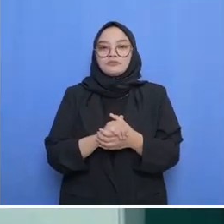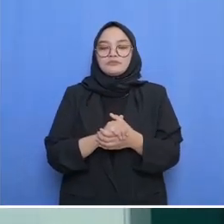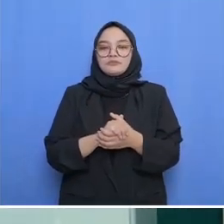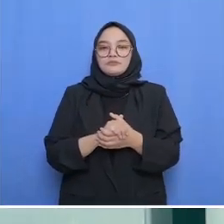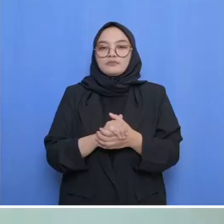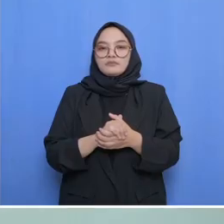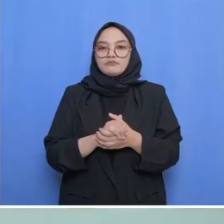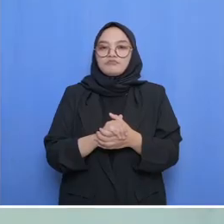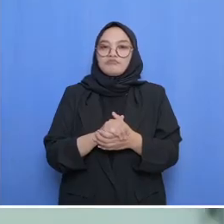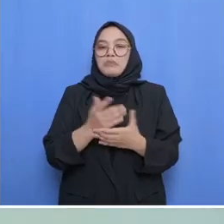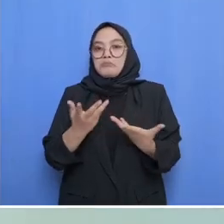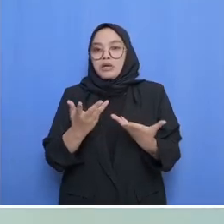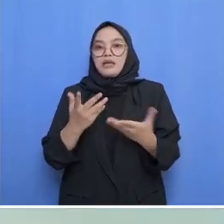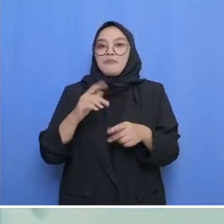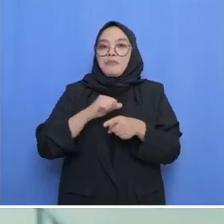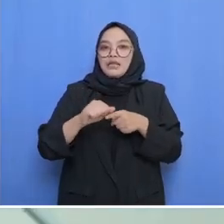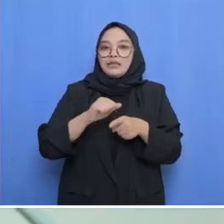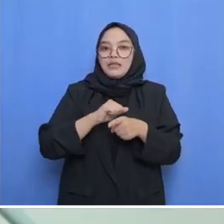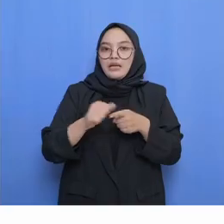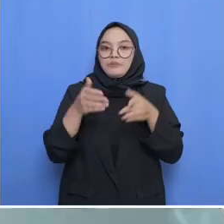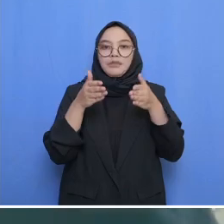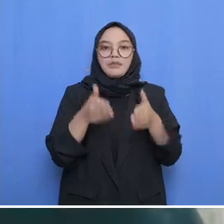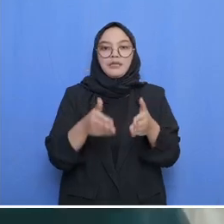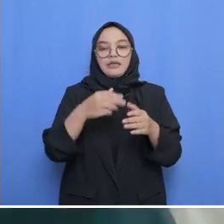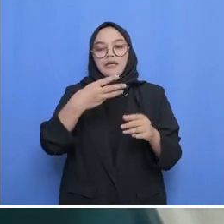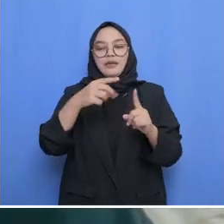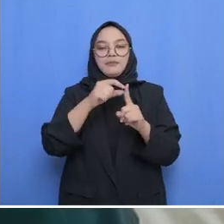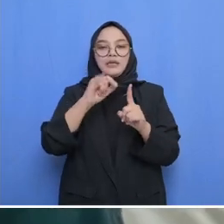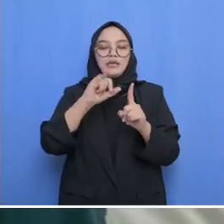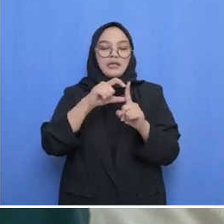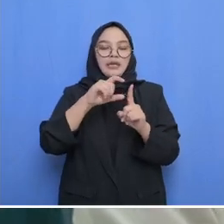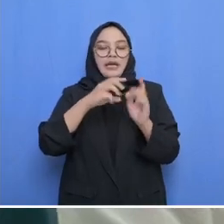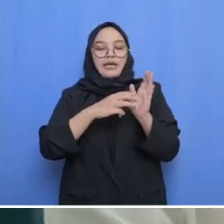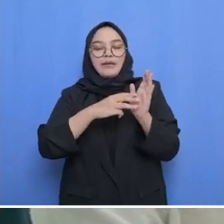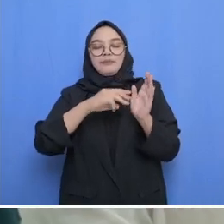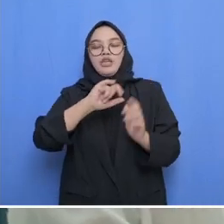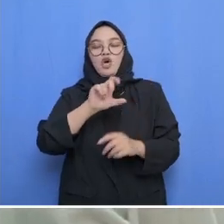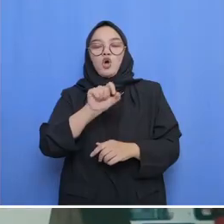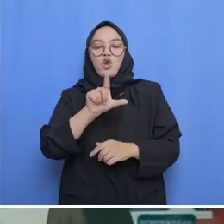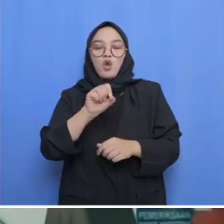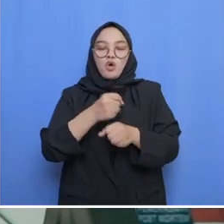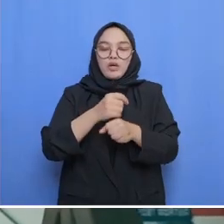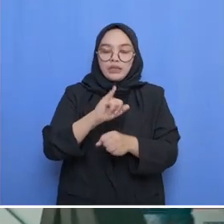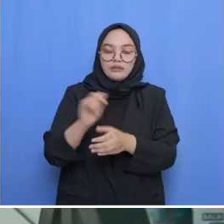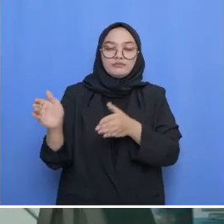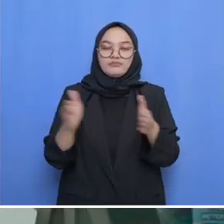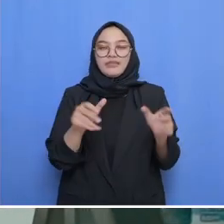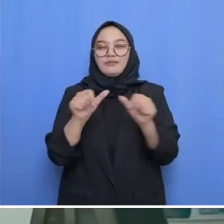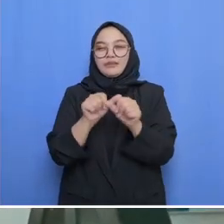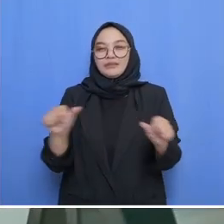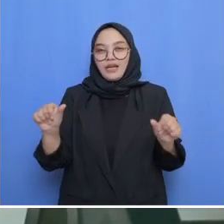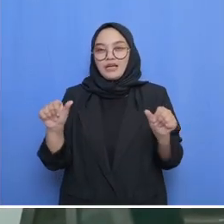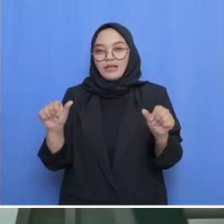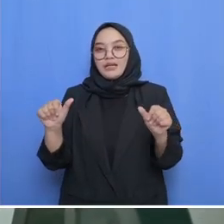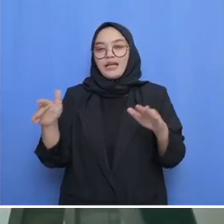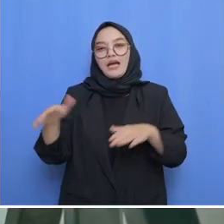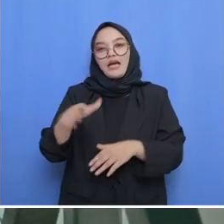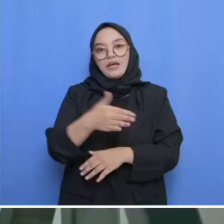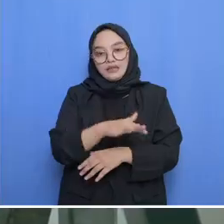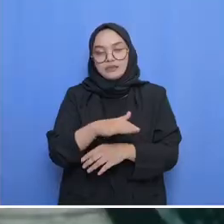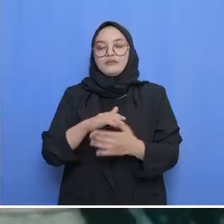SDM pelaksana kesehatan masyarakat veteriner, antara lain pelatihan di bidang epidemiologi, higien